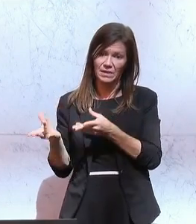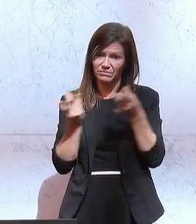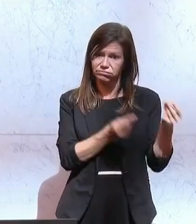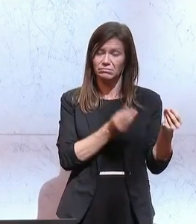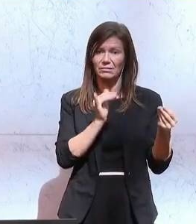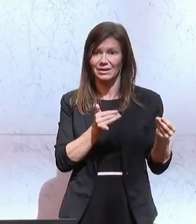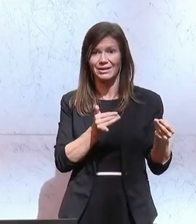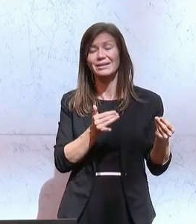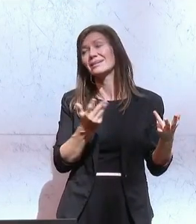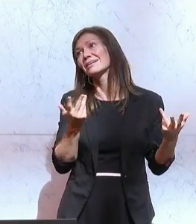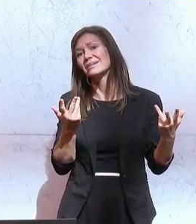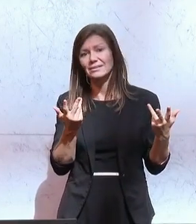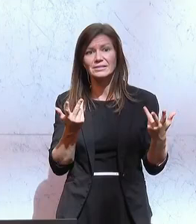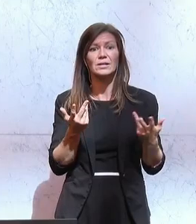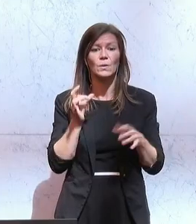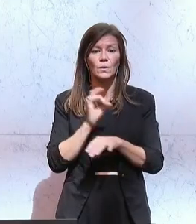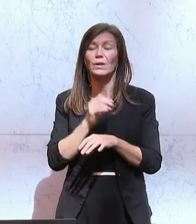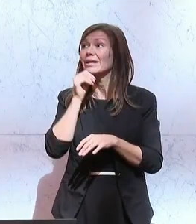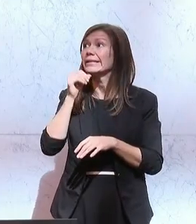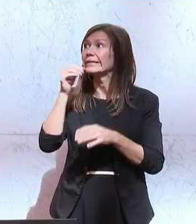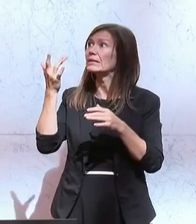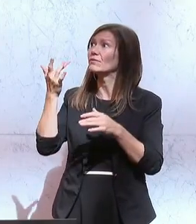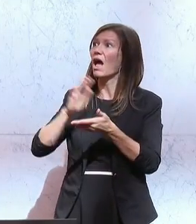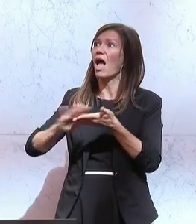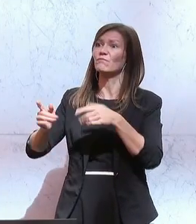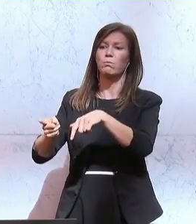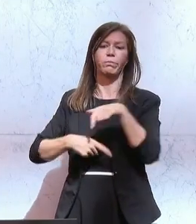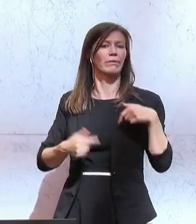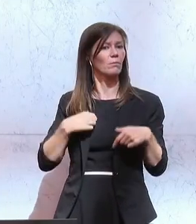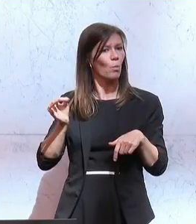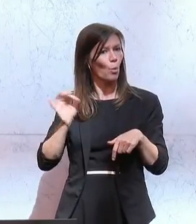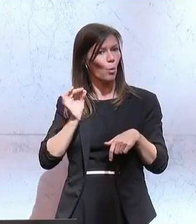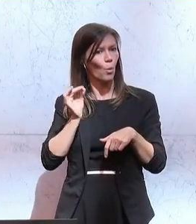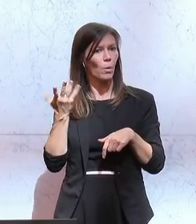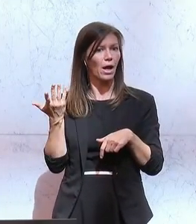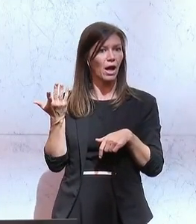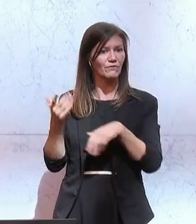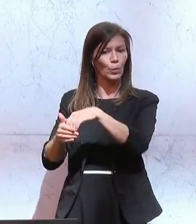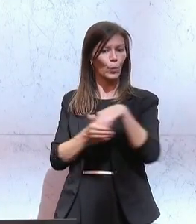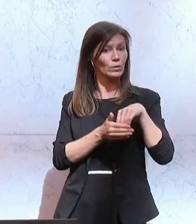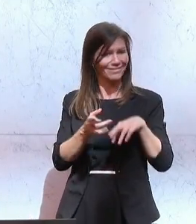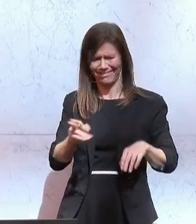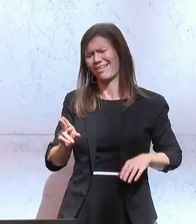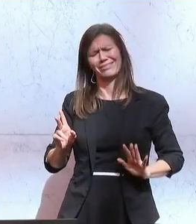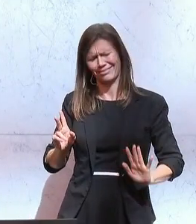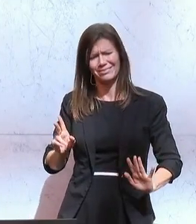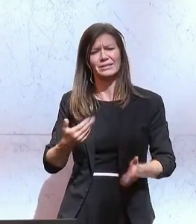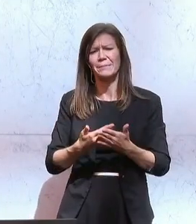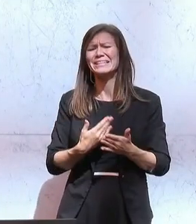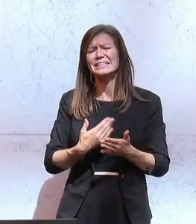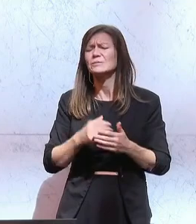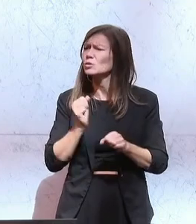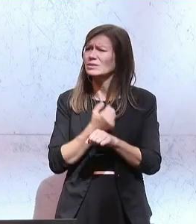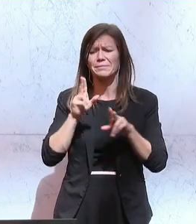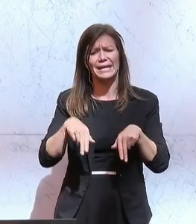hier heute zu keinen Kündigungen etc. gibt. Und deswegen braucht es hier dringend eine rechtliche Regelung.